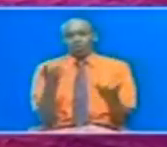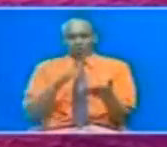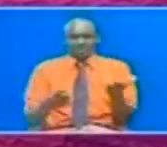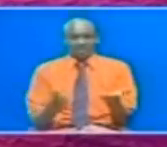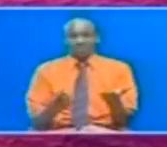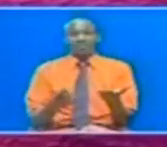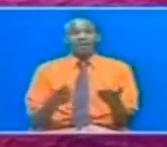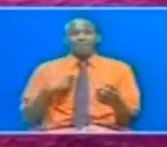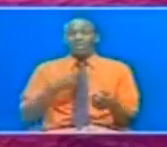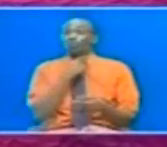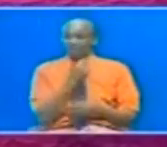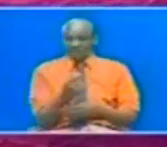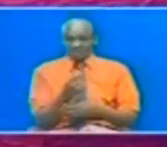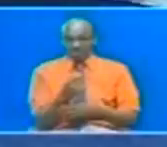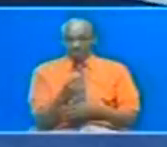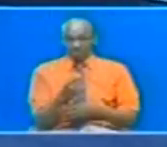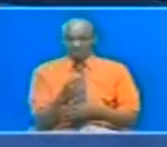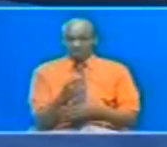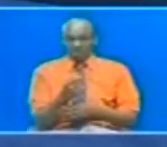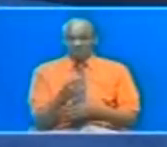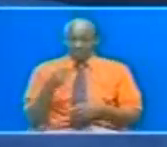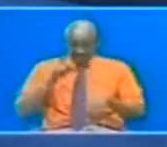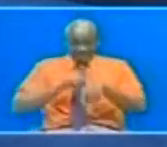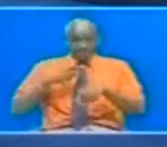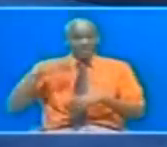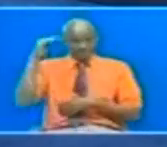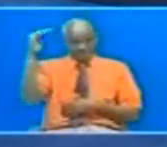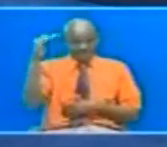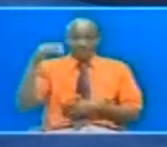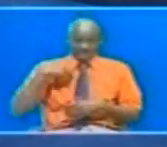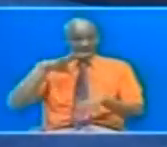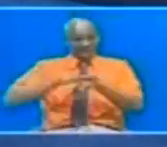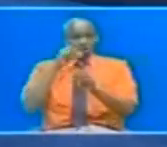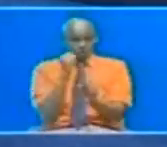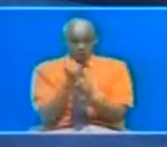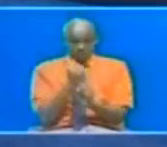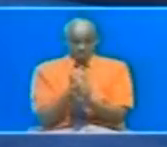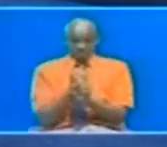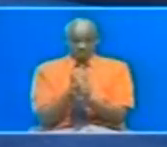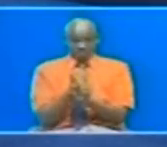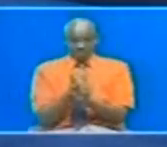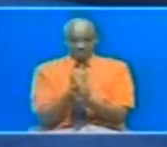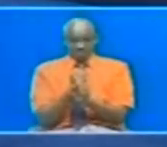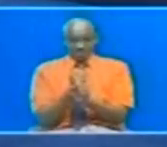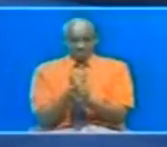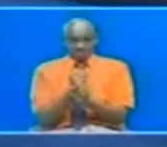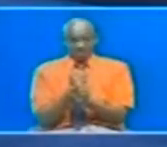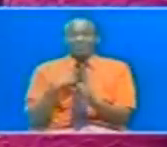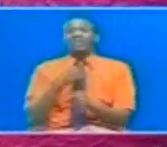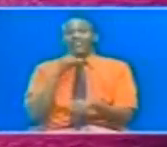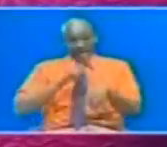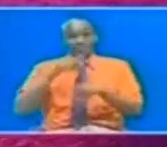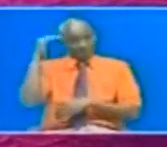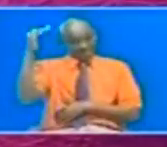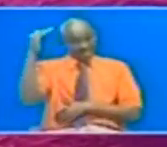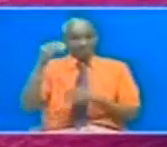mkubwa? But, uh-huh. Nika mkubwa, nipate job. Uh-huh. Unataka kukua ni ukwa mkubwa? Ni kwa